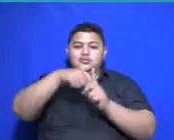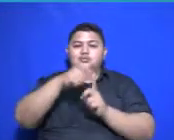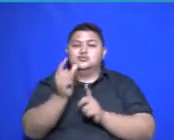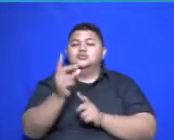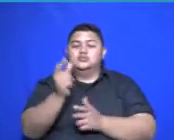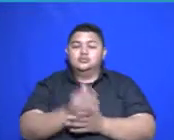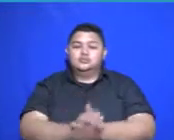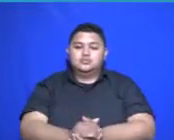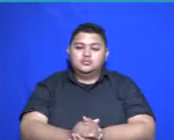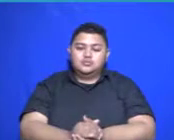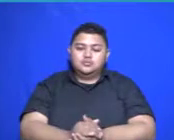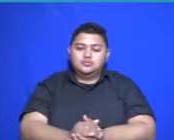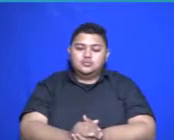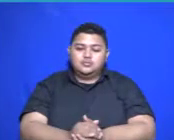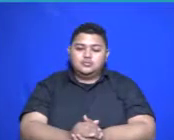usaha raya itu